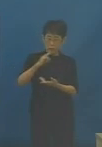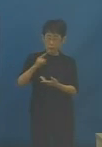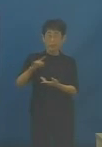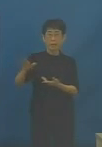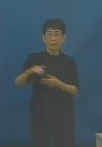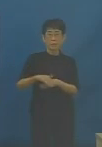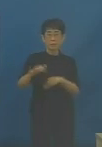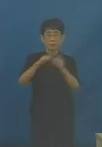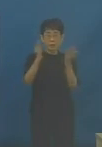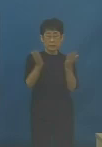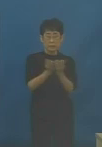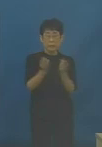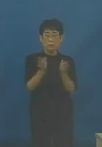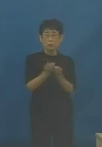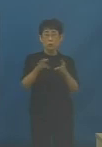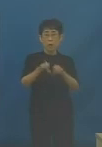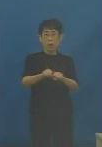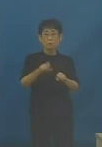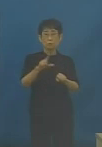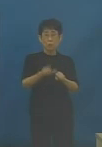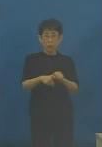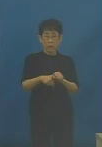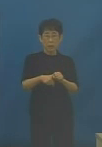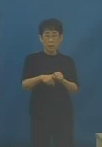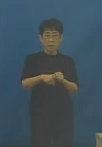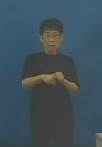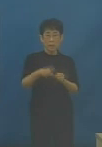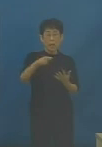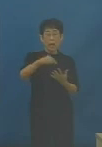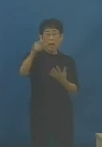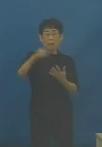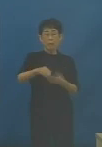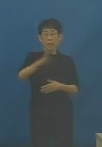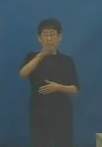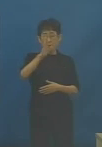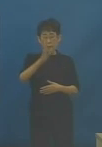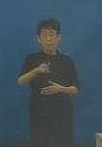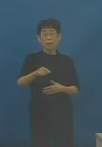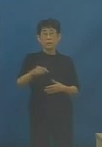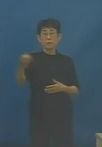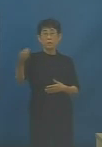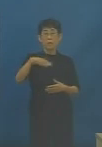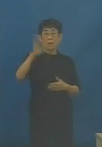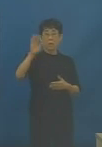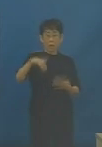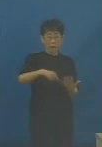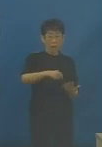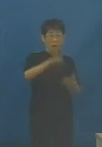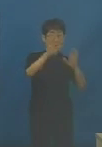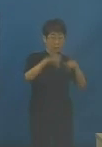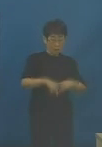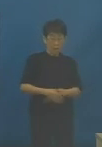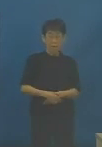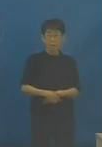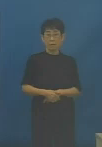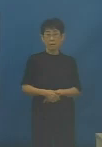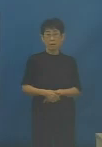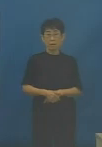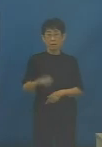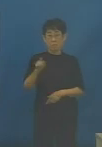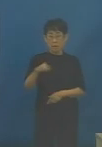全数把握について選べと言われたからそれぞれの地域は選び出したわけでありまして、でその時はもう